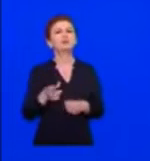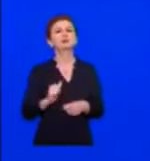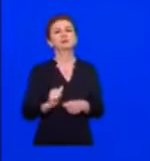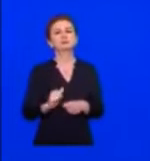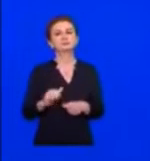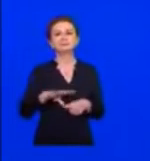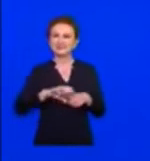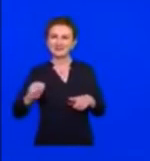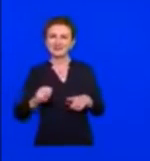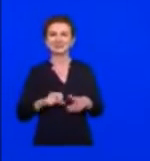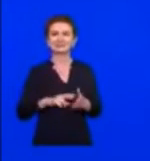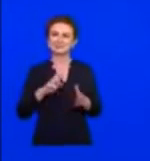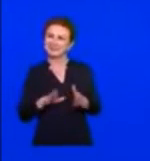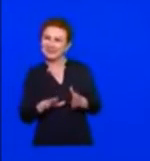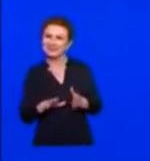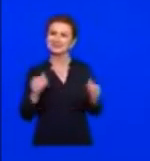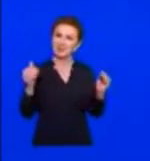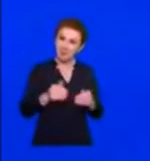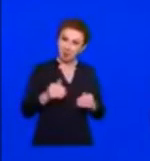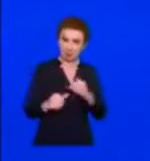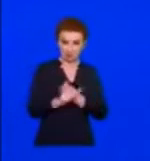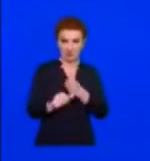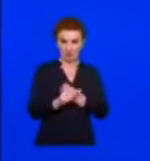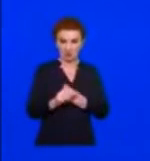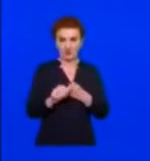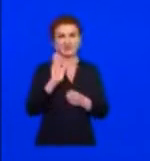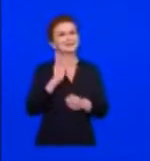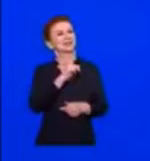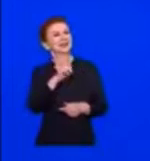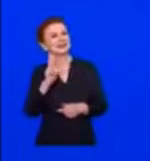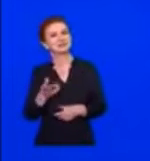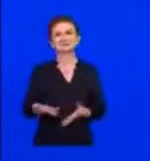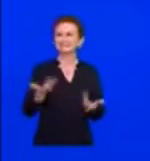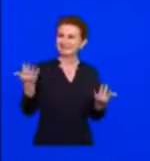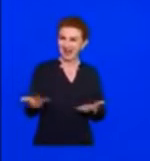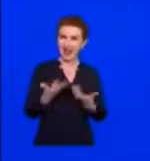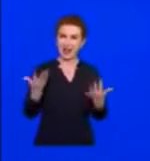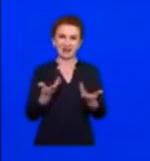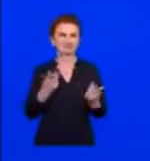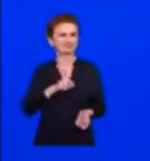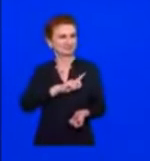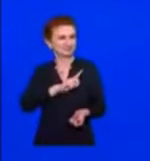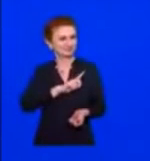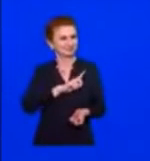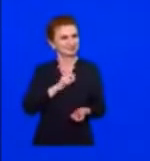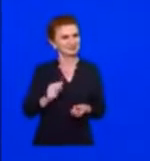obostrzeń może skłonić nas do tego, że pofolgujemy sobie i będziemy za bardzo